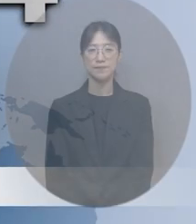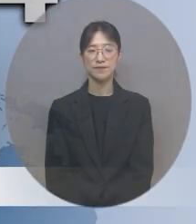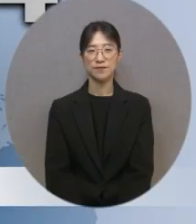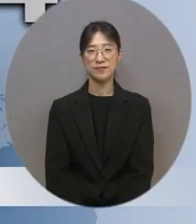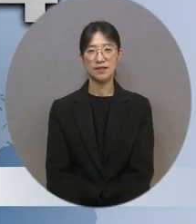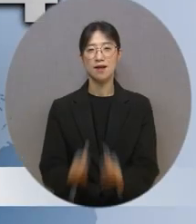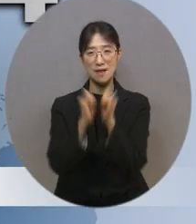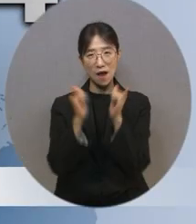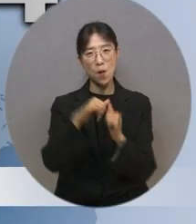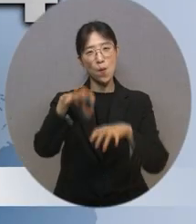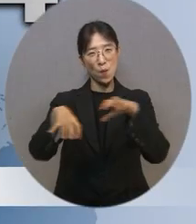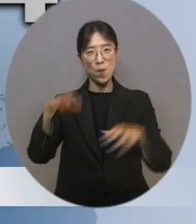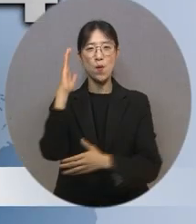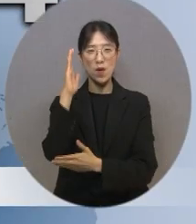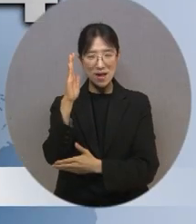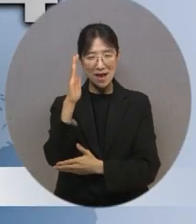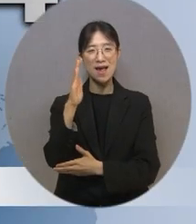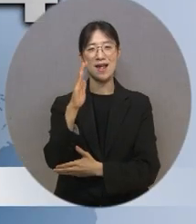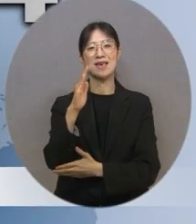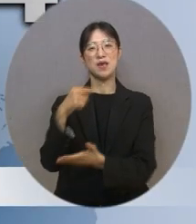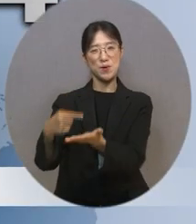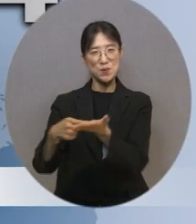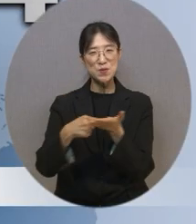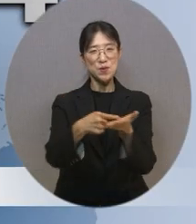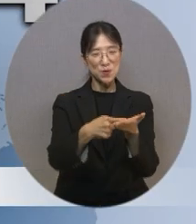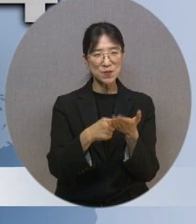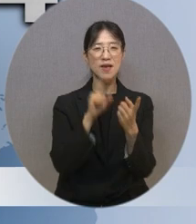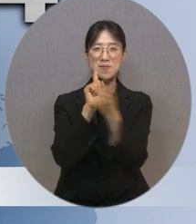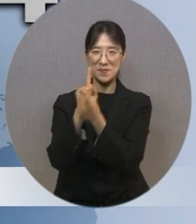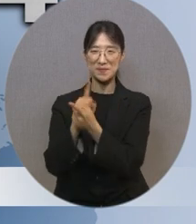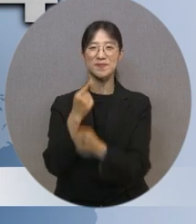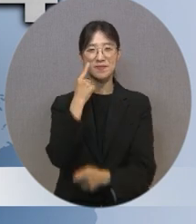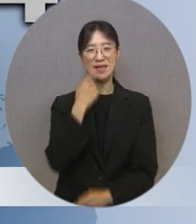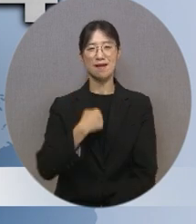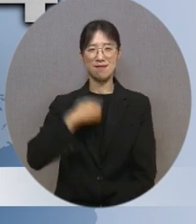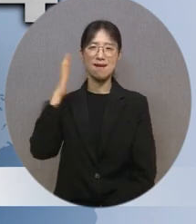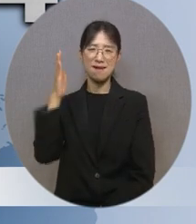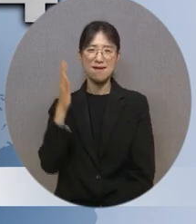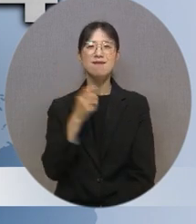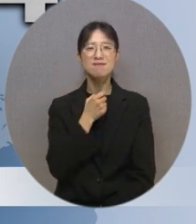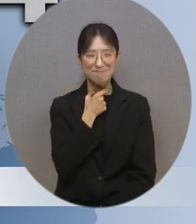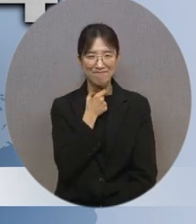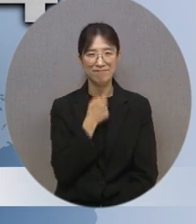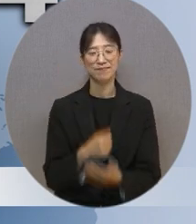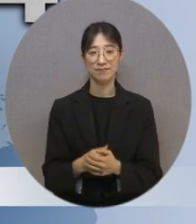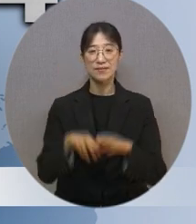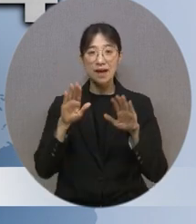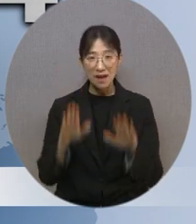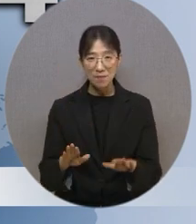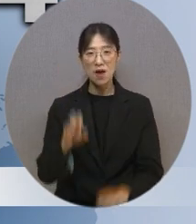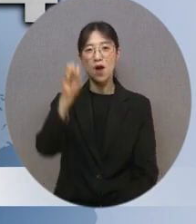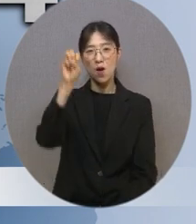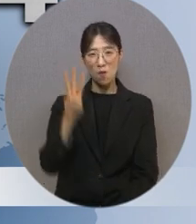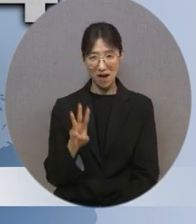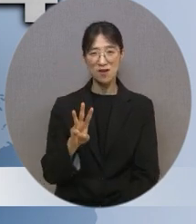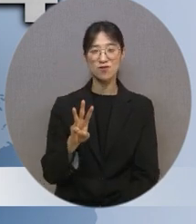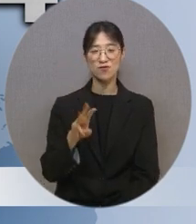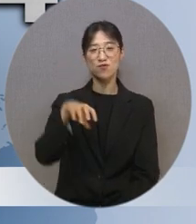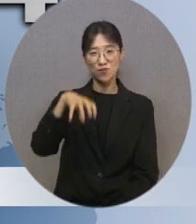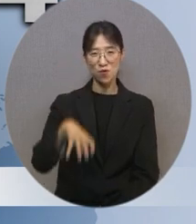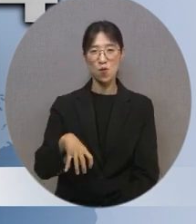우리 사회 곳곳의 이야기를 사연과 제보로 직접 만나보는 나도 말 좀 합시다입니다. 이번 시간에는